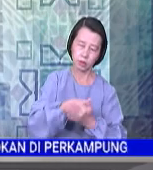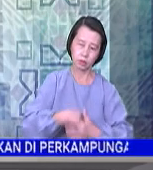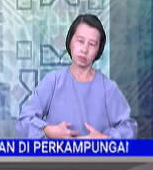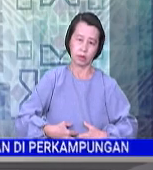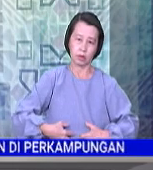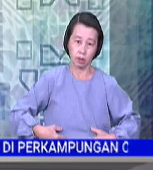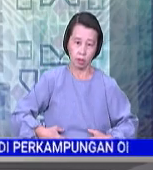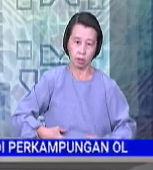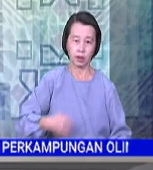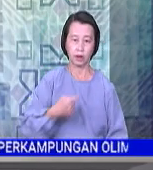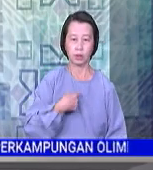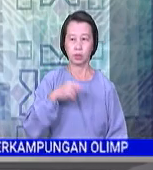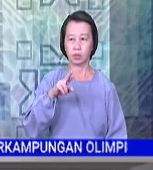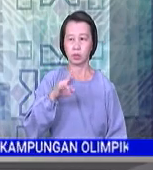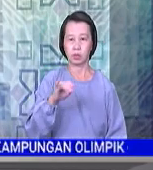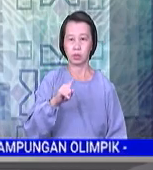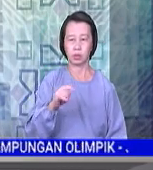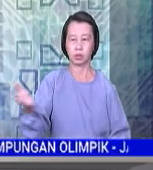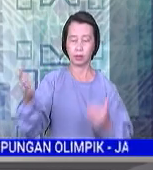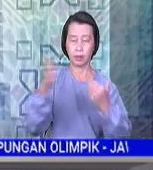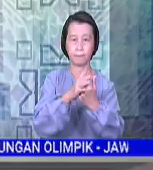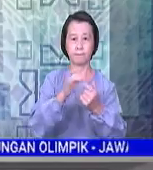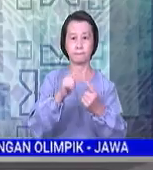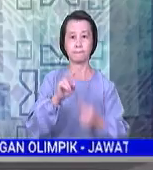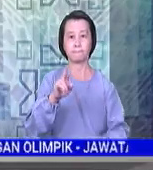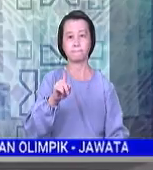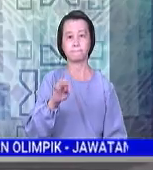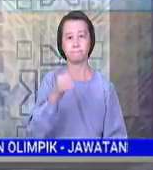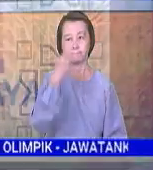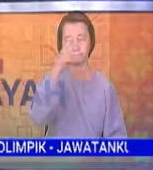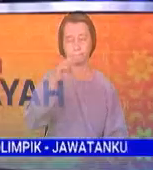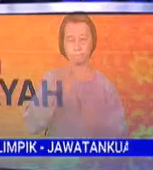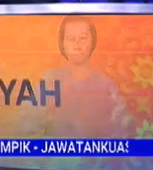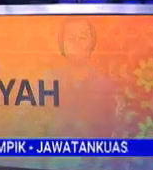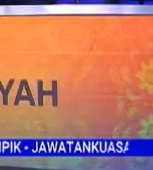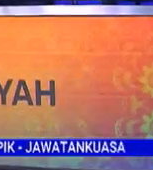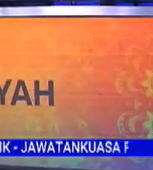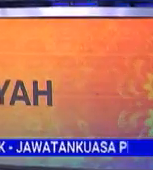kelaparan. Saya Rizal Din Roslan, kembali ke Angkasa Puri untuk paparan berita seterusnya.